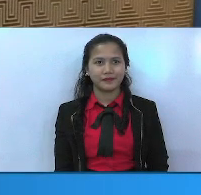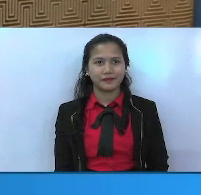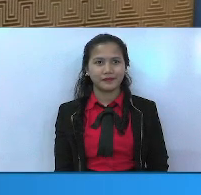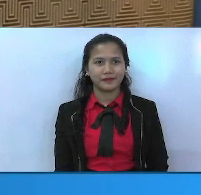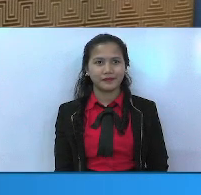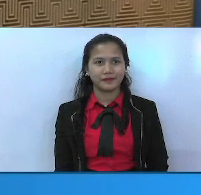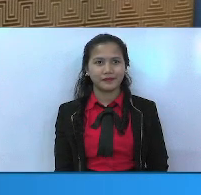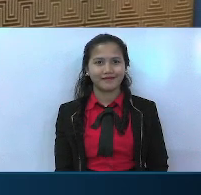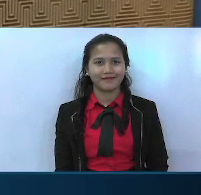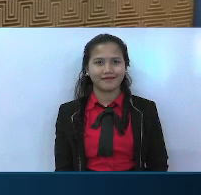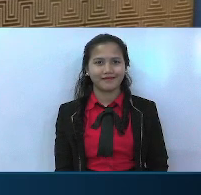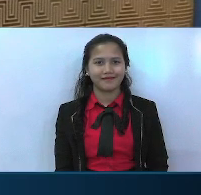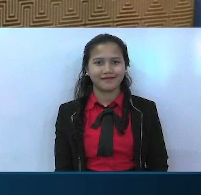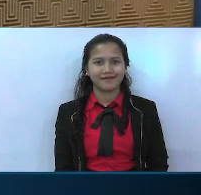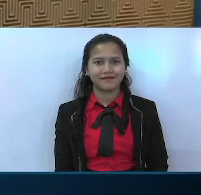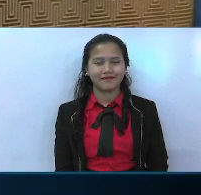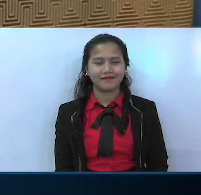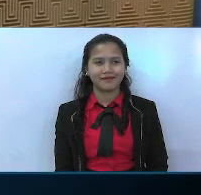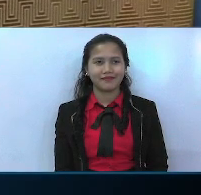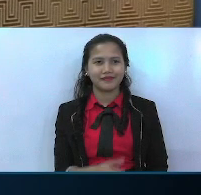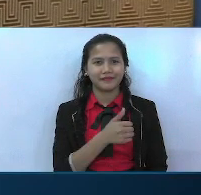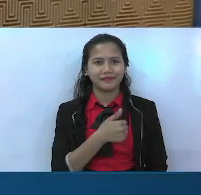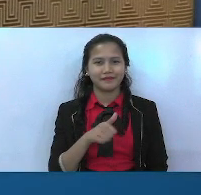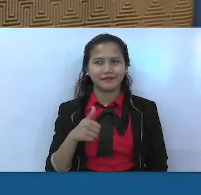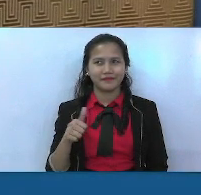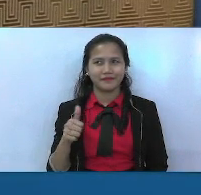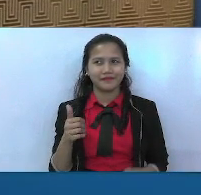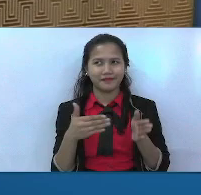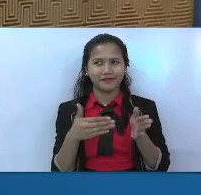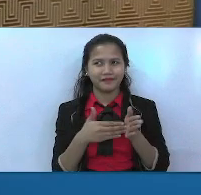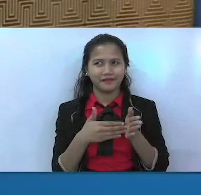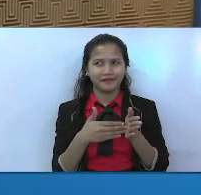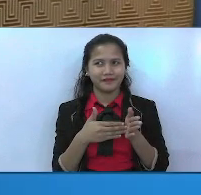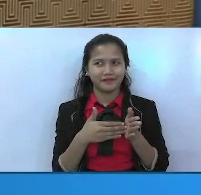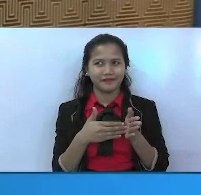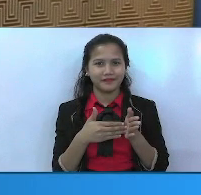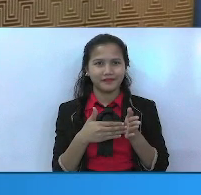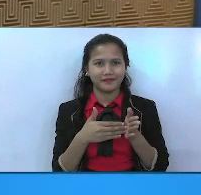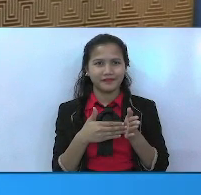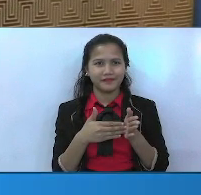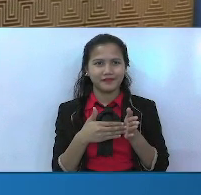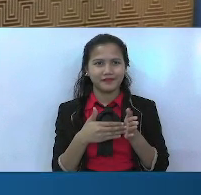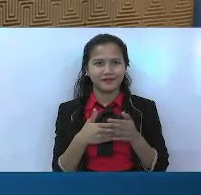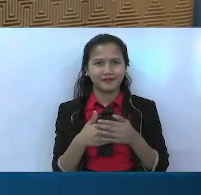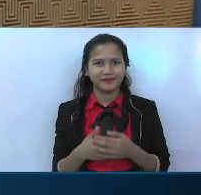Puro. Sarap naman. Anyways, again. Tamang ganun lang.